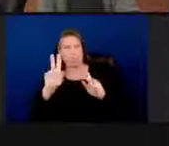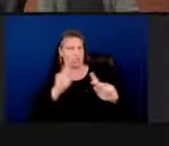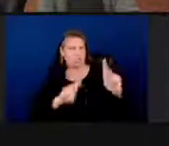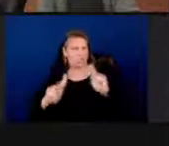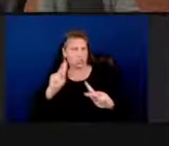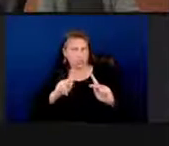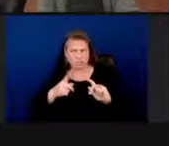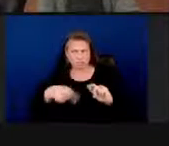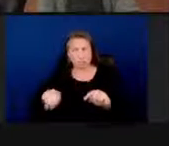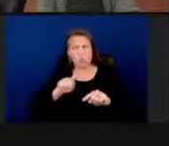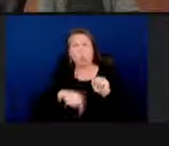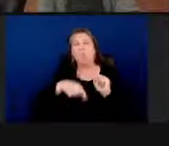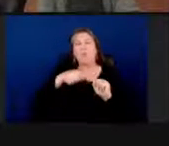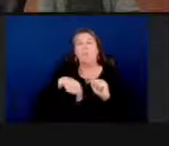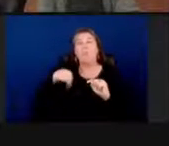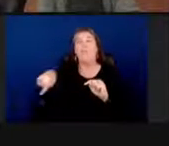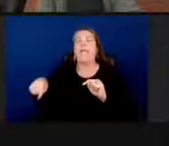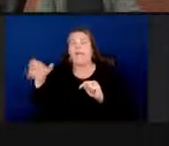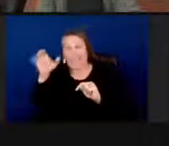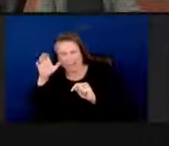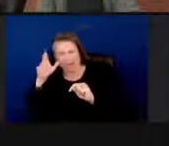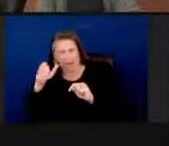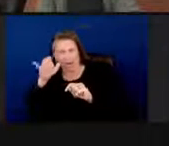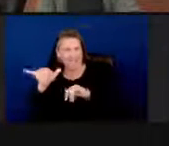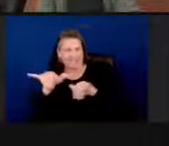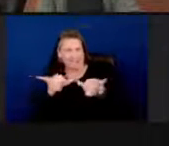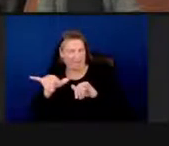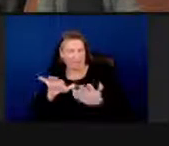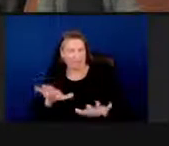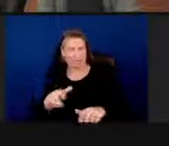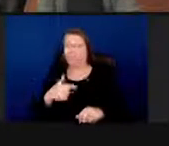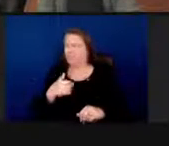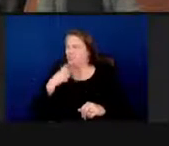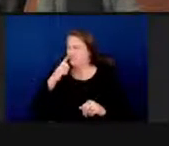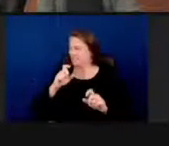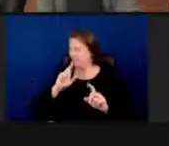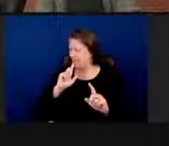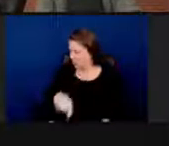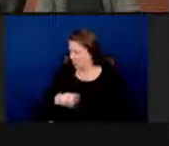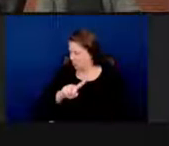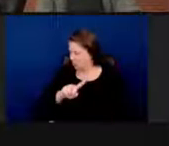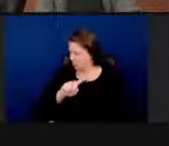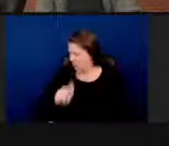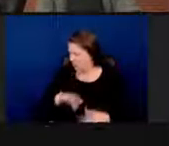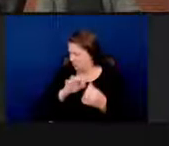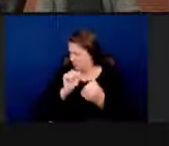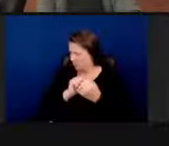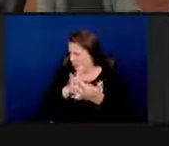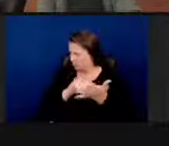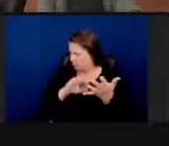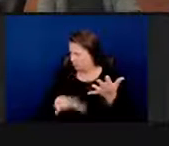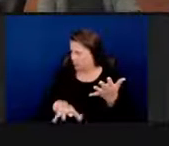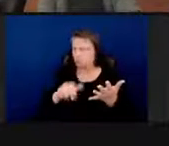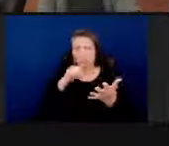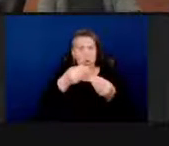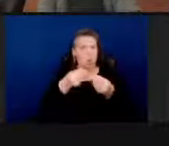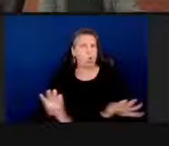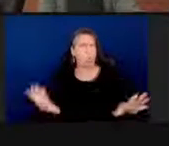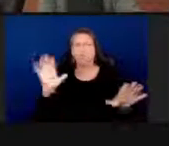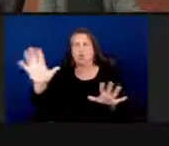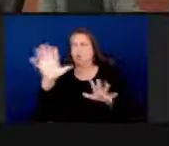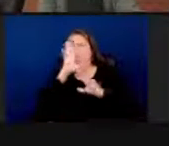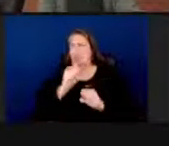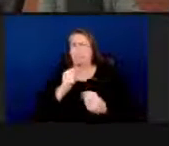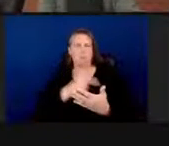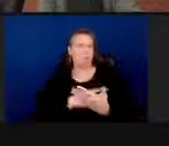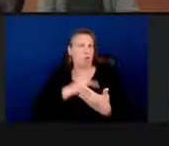من المكونات وتروا ما الذي يحدث. نحن أجبنا عن سؤال متعلق بالأسئلة التي